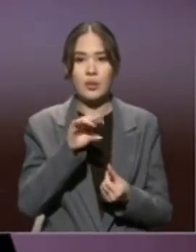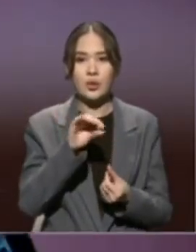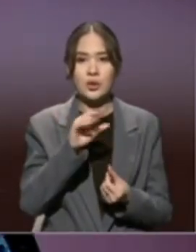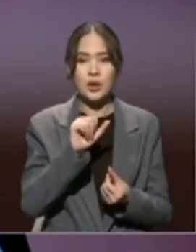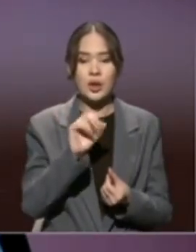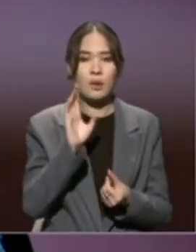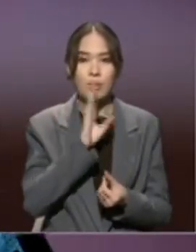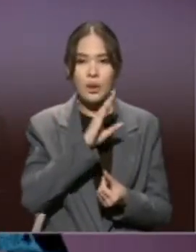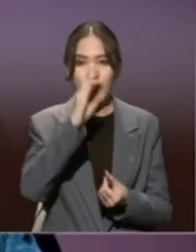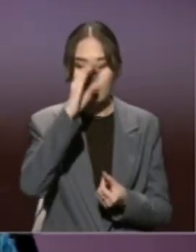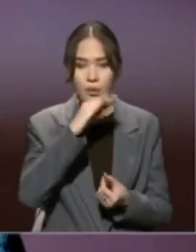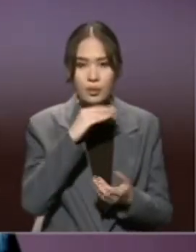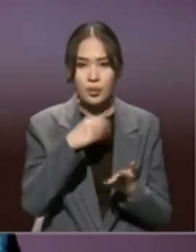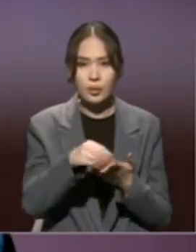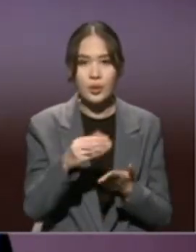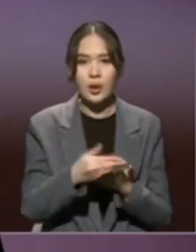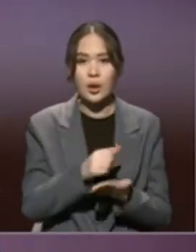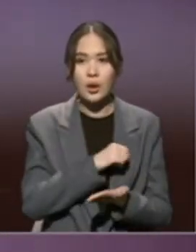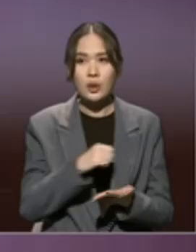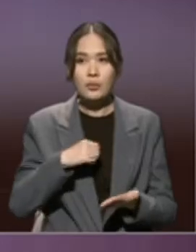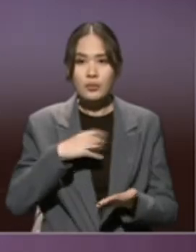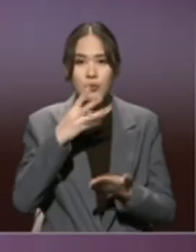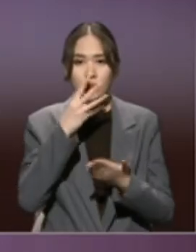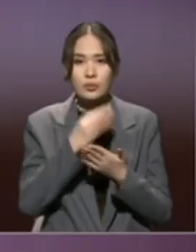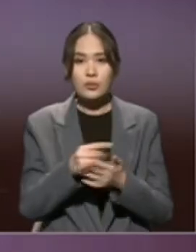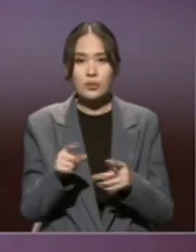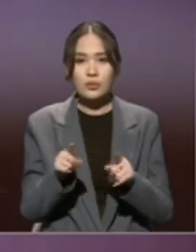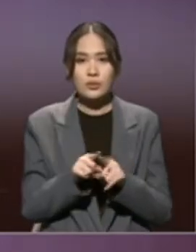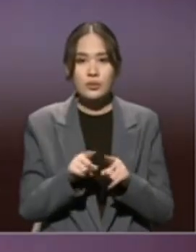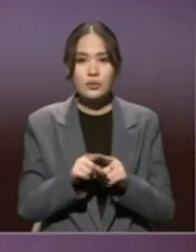жатыр. Ол жерде де жаңағыдай жағдай болып тұр да,